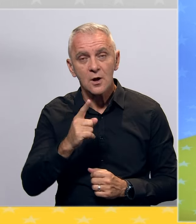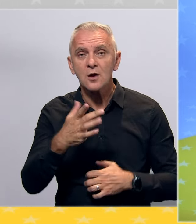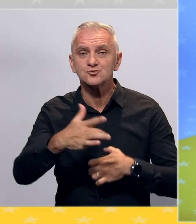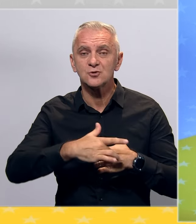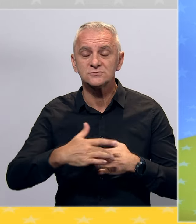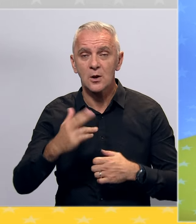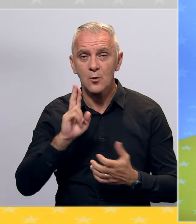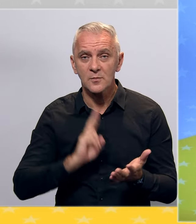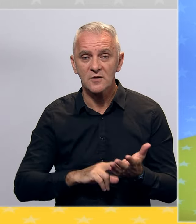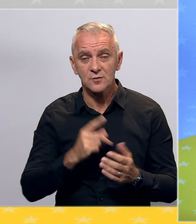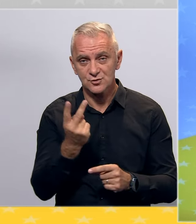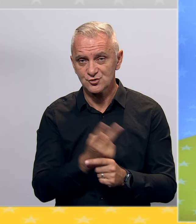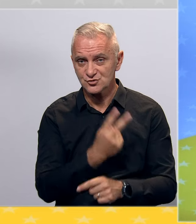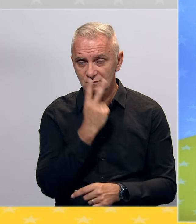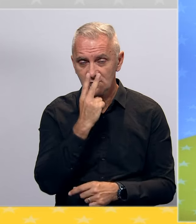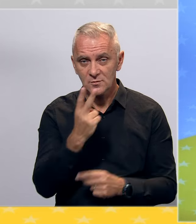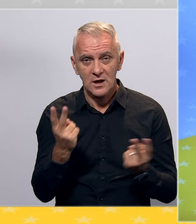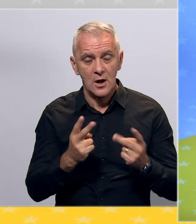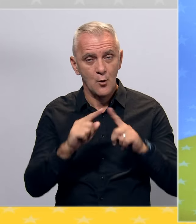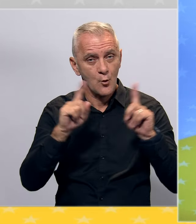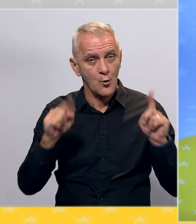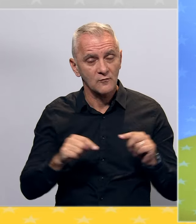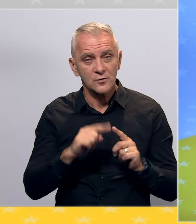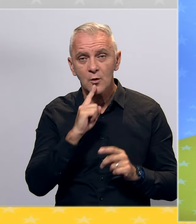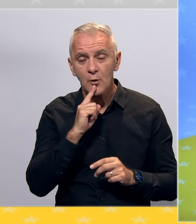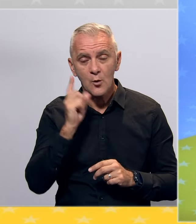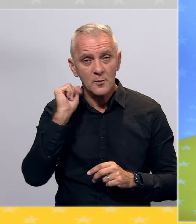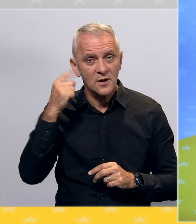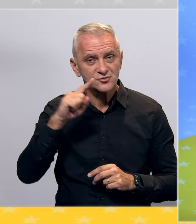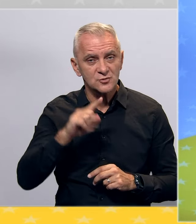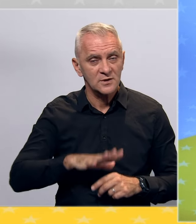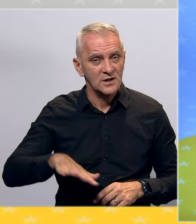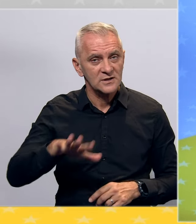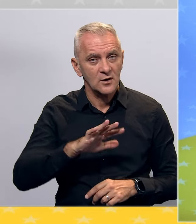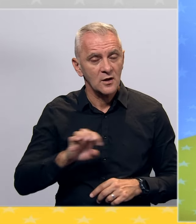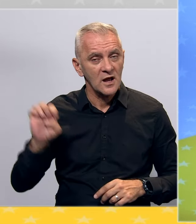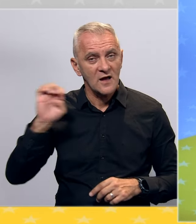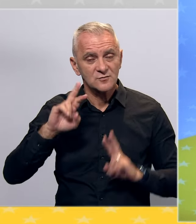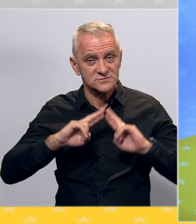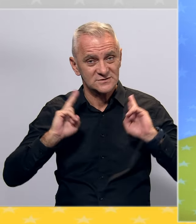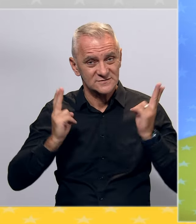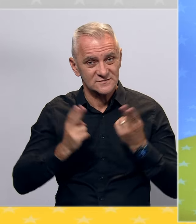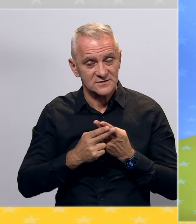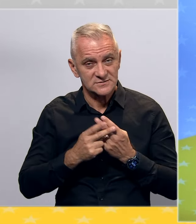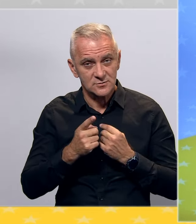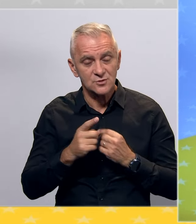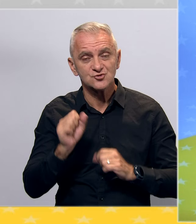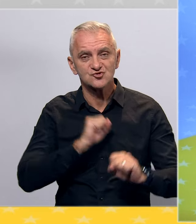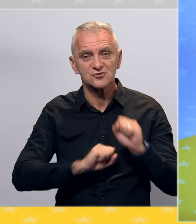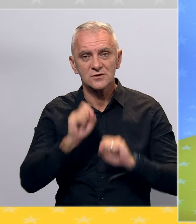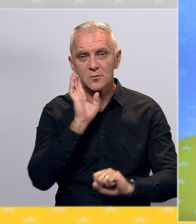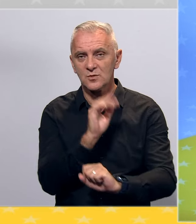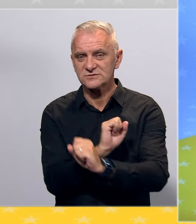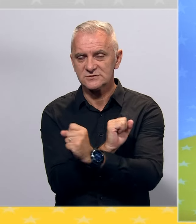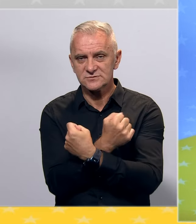pravdu. Državu vidimo kao okvir koji u međunarodnim, regionalnim, evropskim, svjetskim relacijama štiti